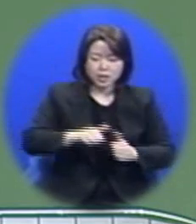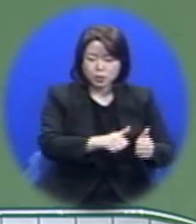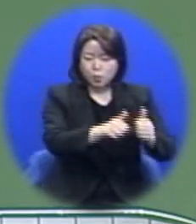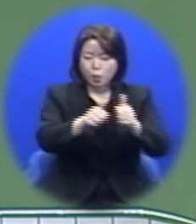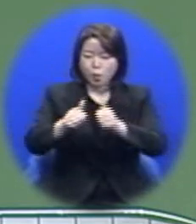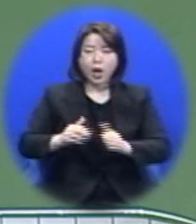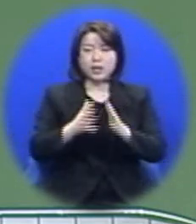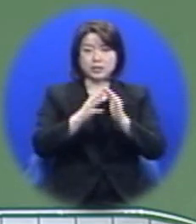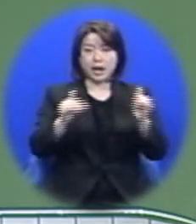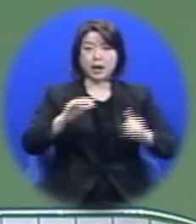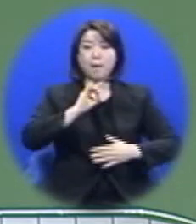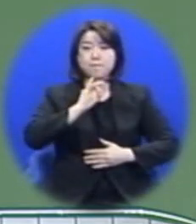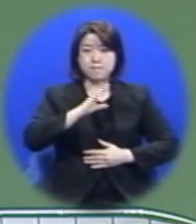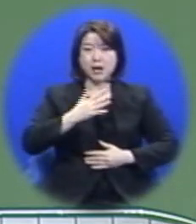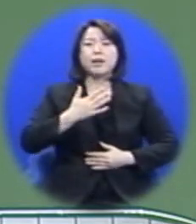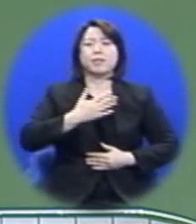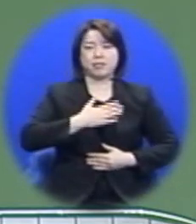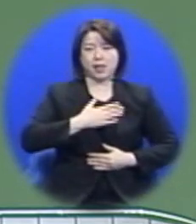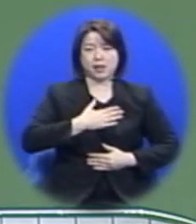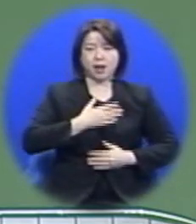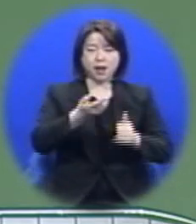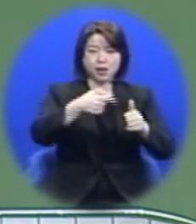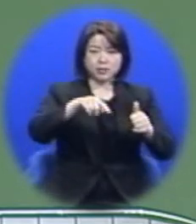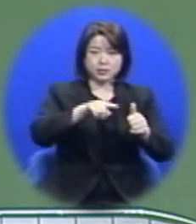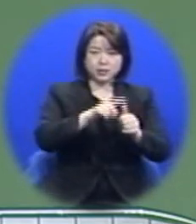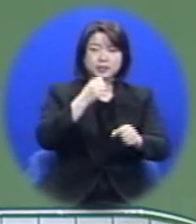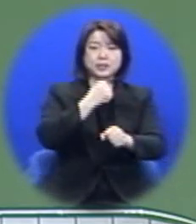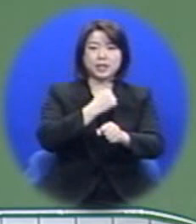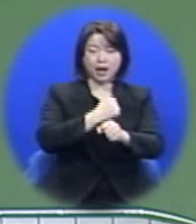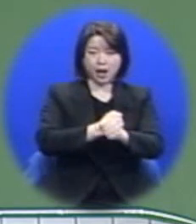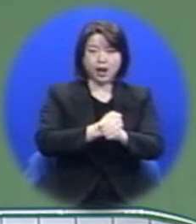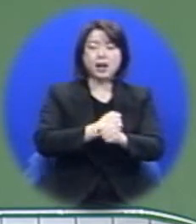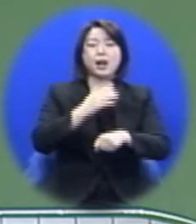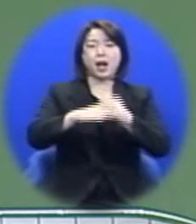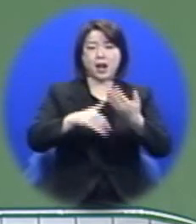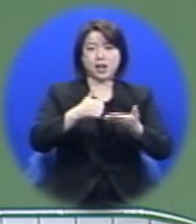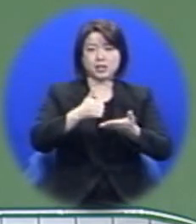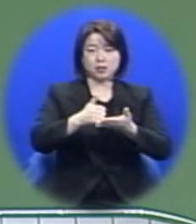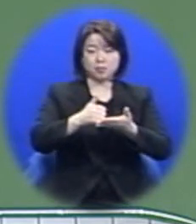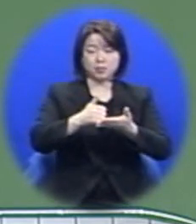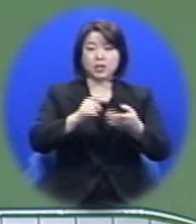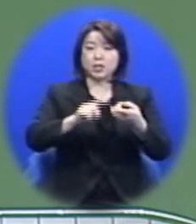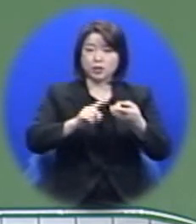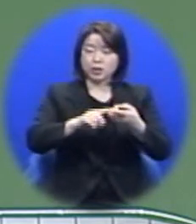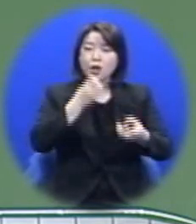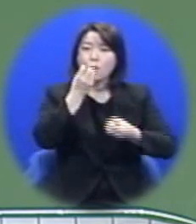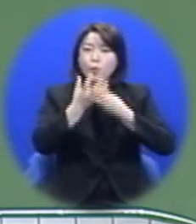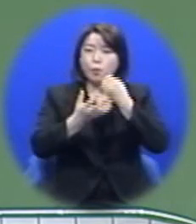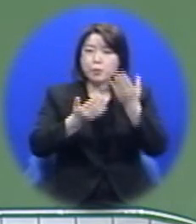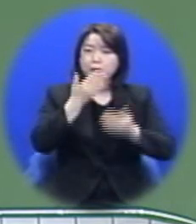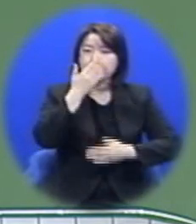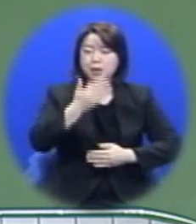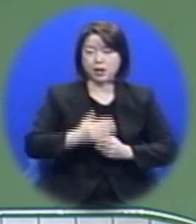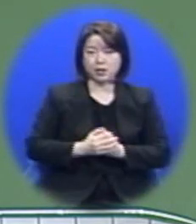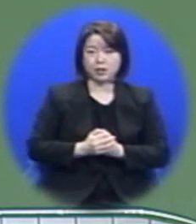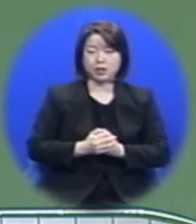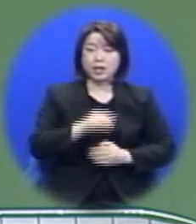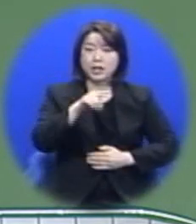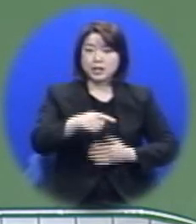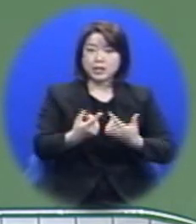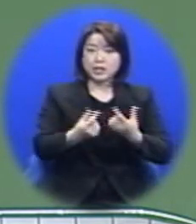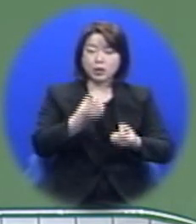사람만이 내가 의지할 하나님, 이렇게 고백할 수 있는 겁니다. 이렇게 고백할 수 있는